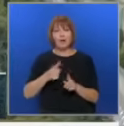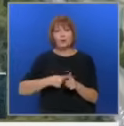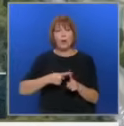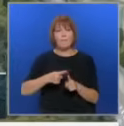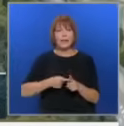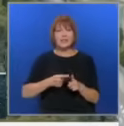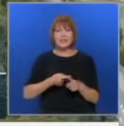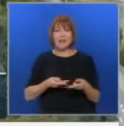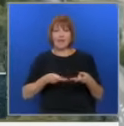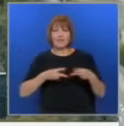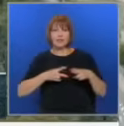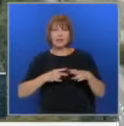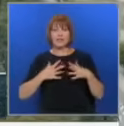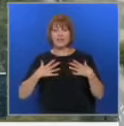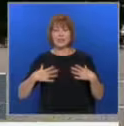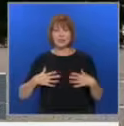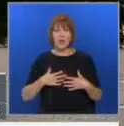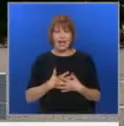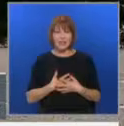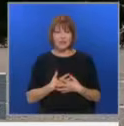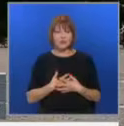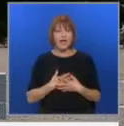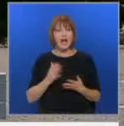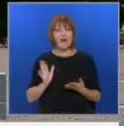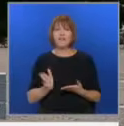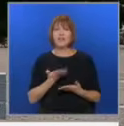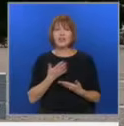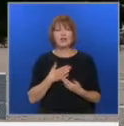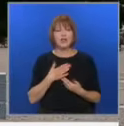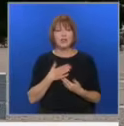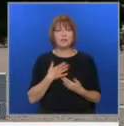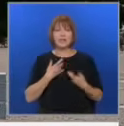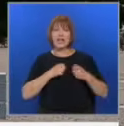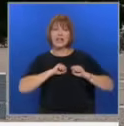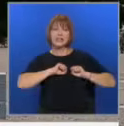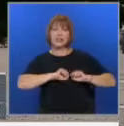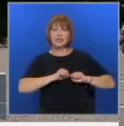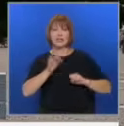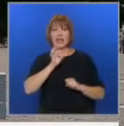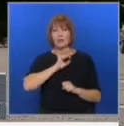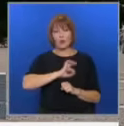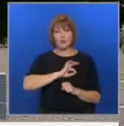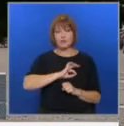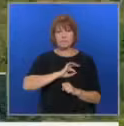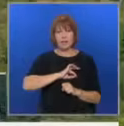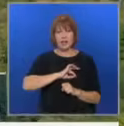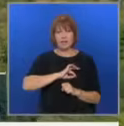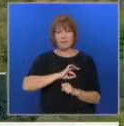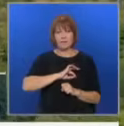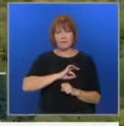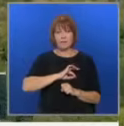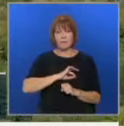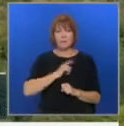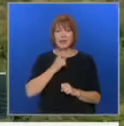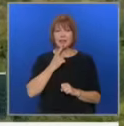възстановят състоянието си и вече имат защитени успехи за един